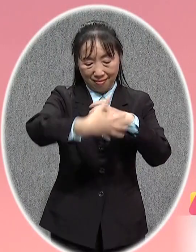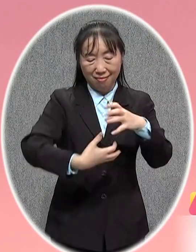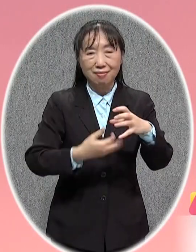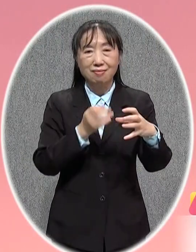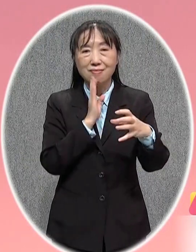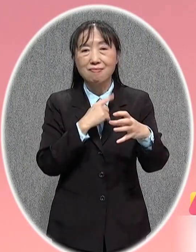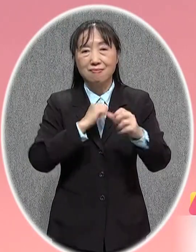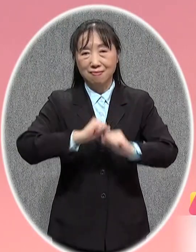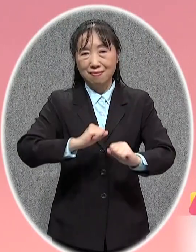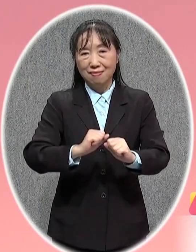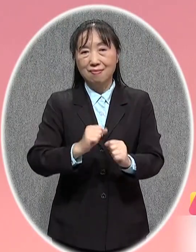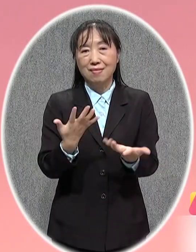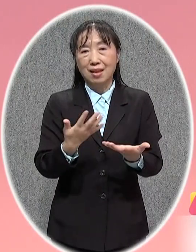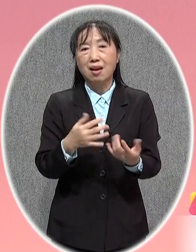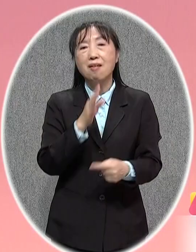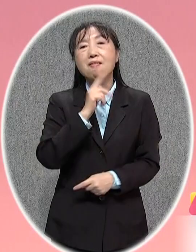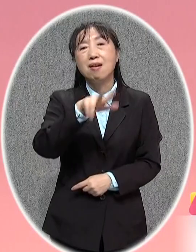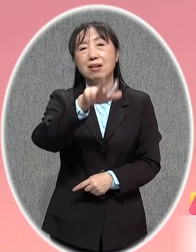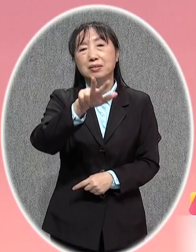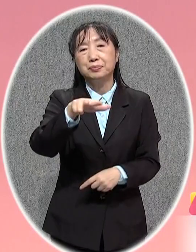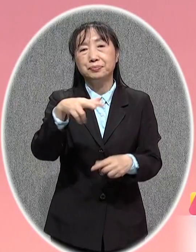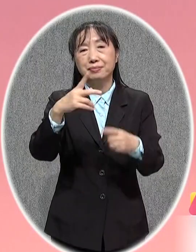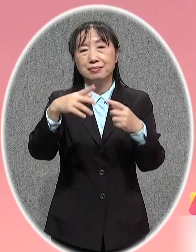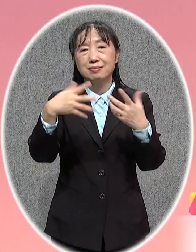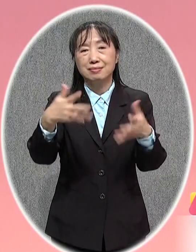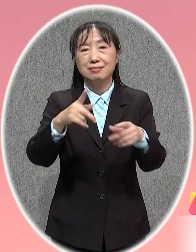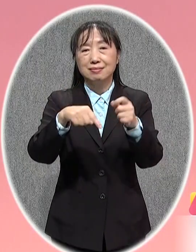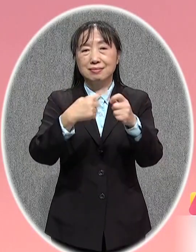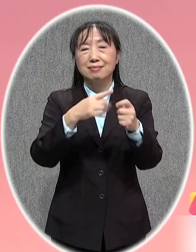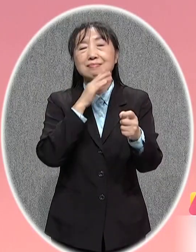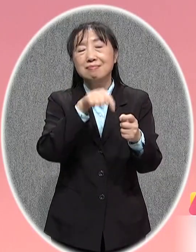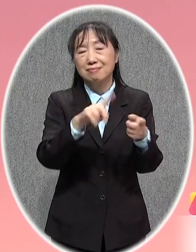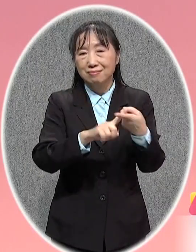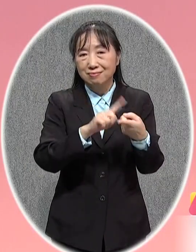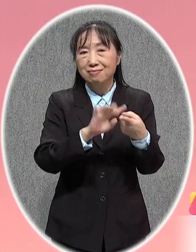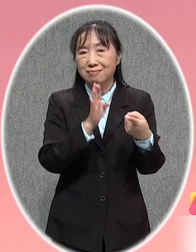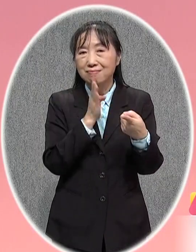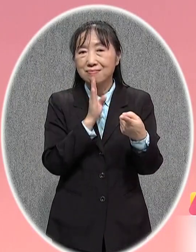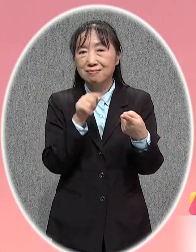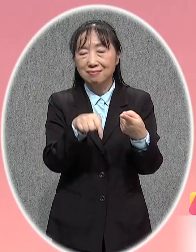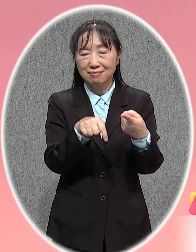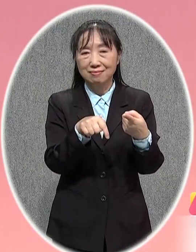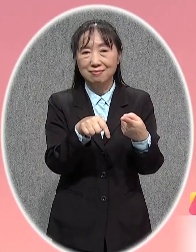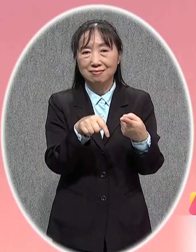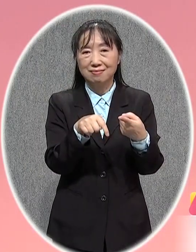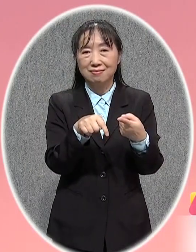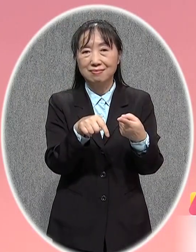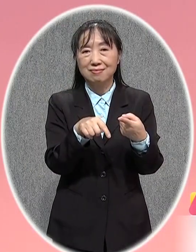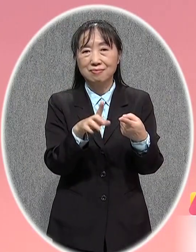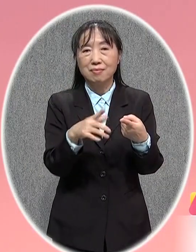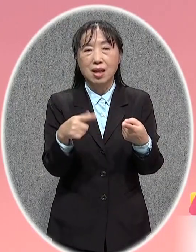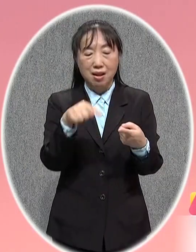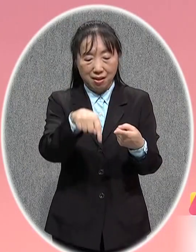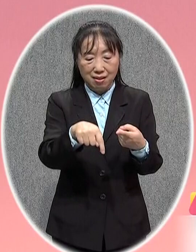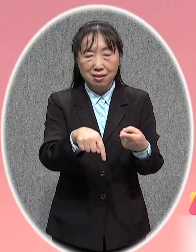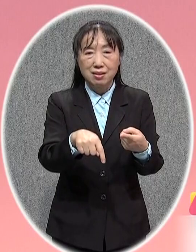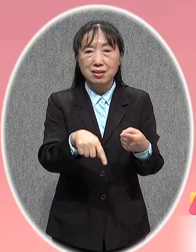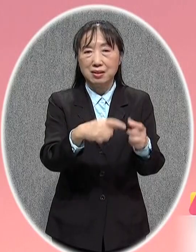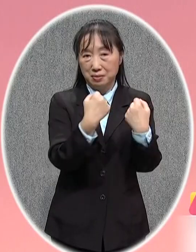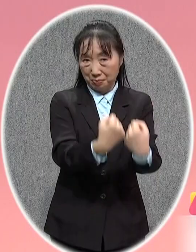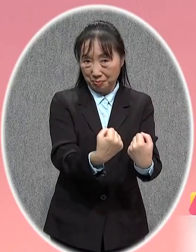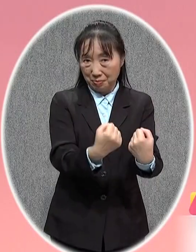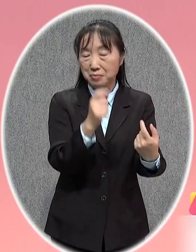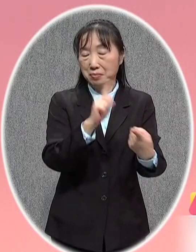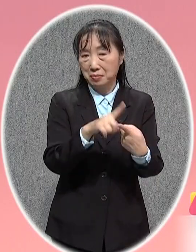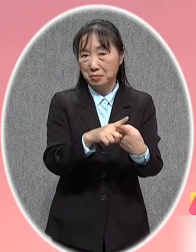能已经存活了7000多年，那一定程度也就表示说，不管这个山海苍田，它的韧性